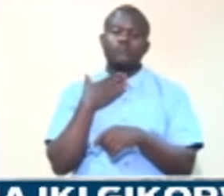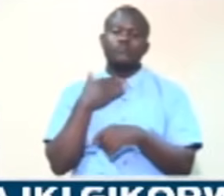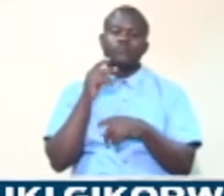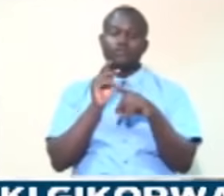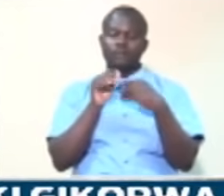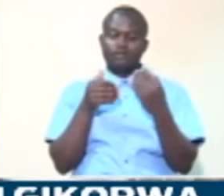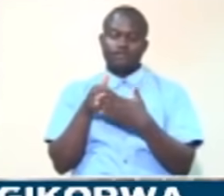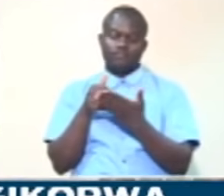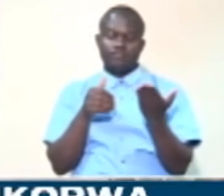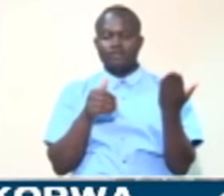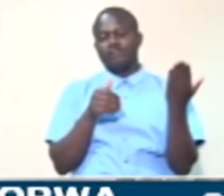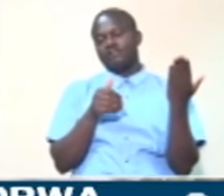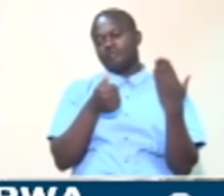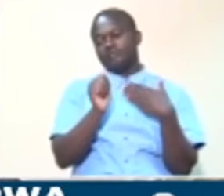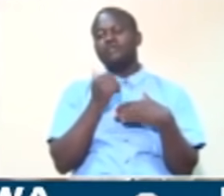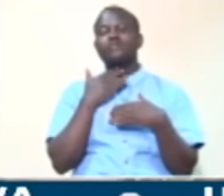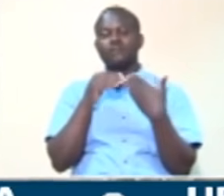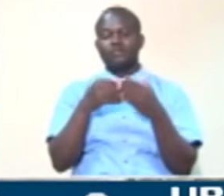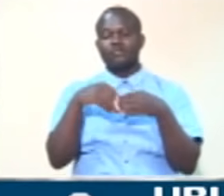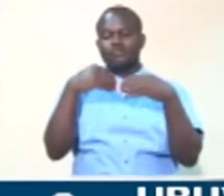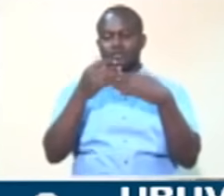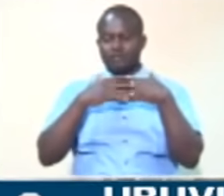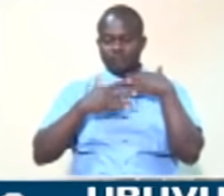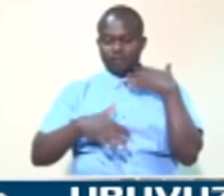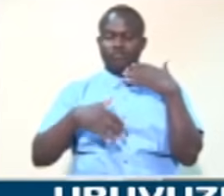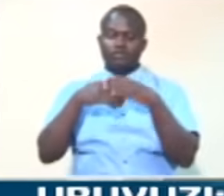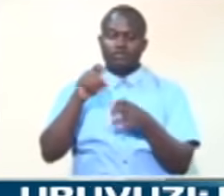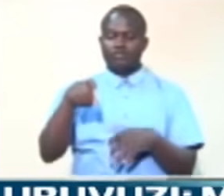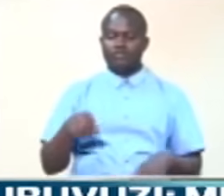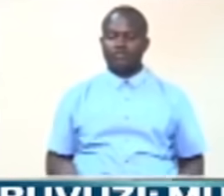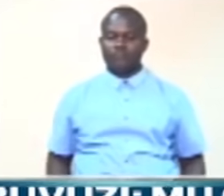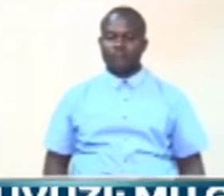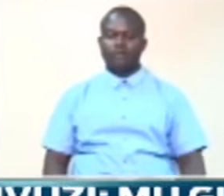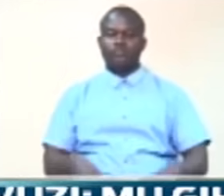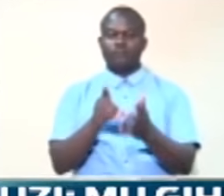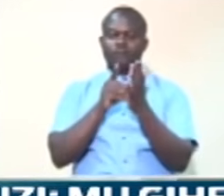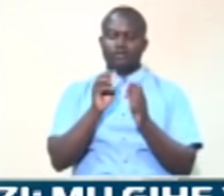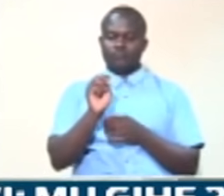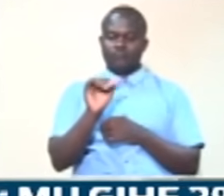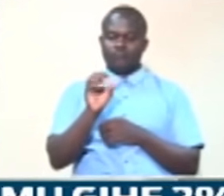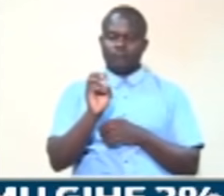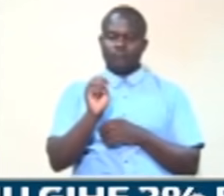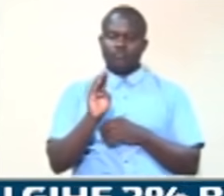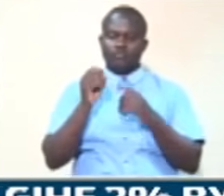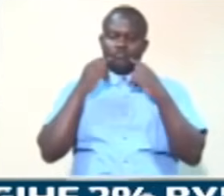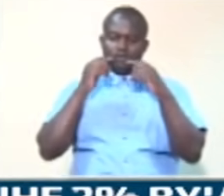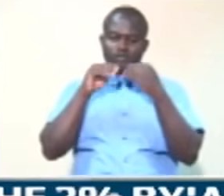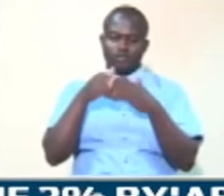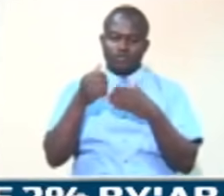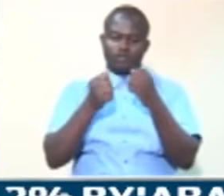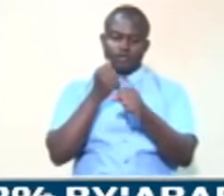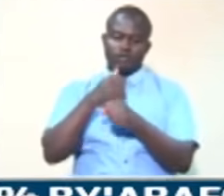wese muri twe ni umukandida wo guhabwa amaraso wo kuba yayakenera Dr. Muyombo Thomas avuga kandi ko uko imyaka